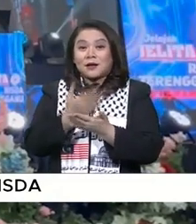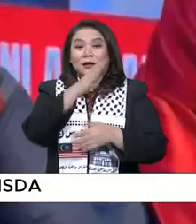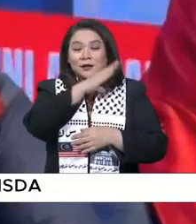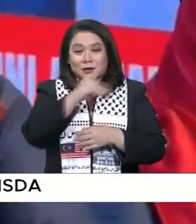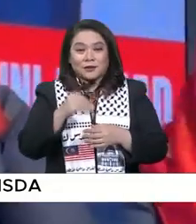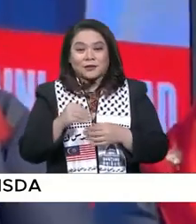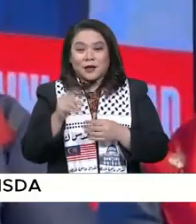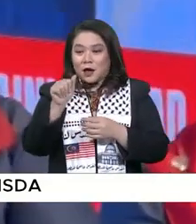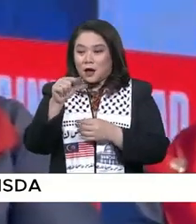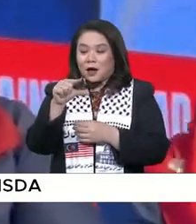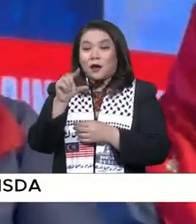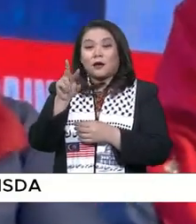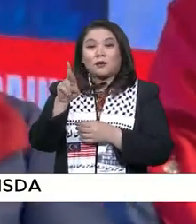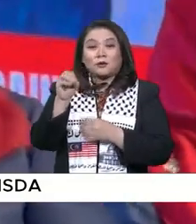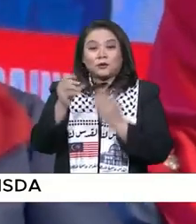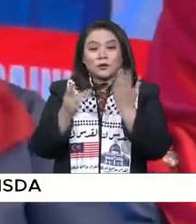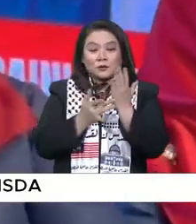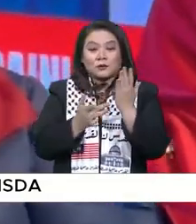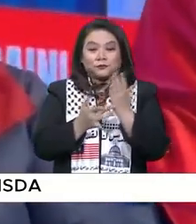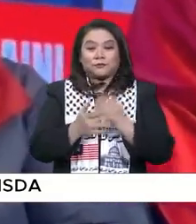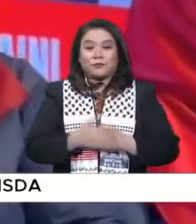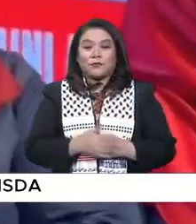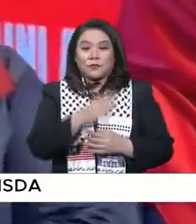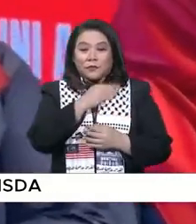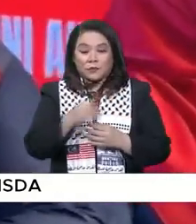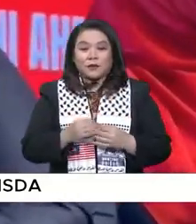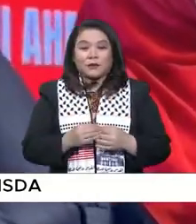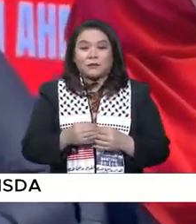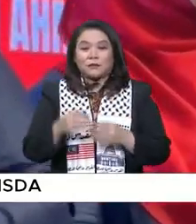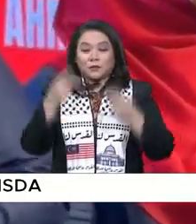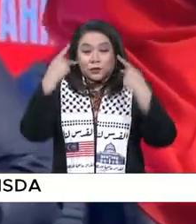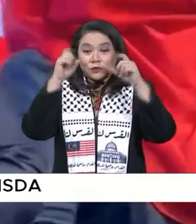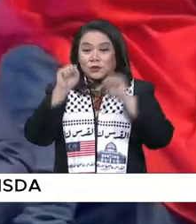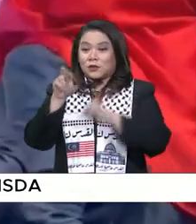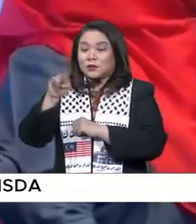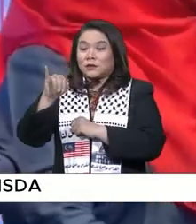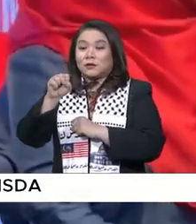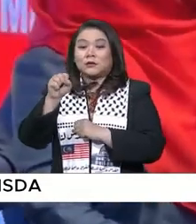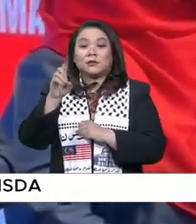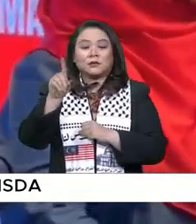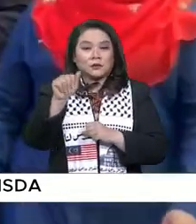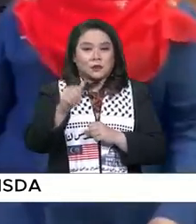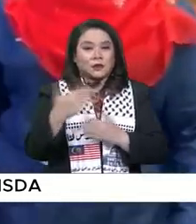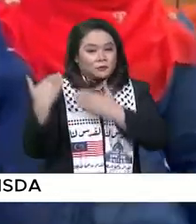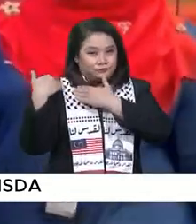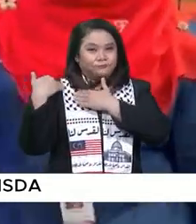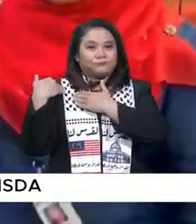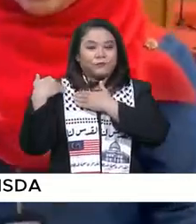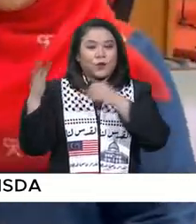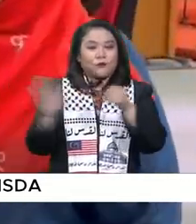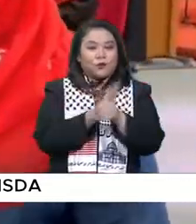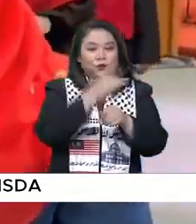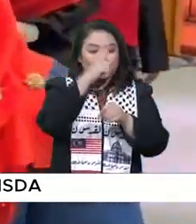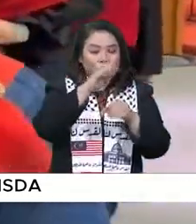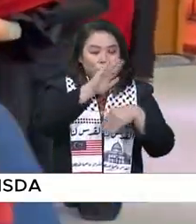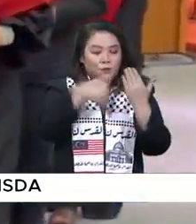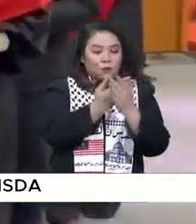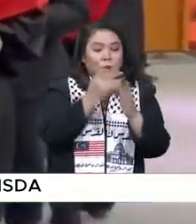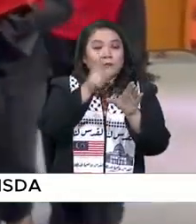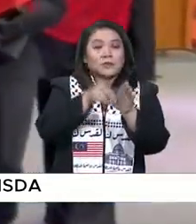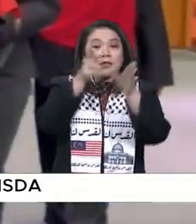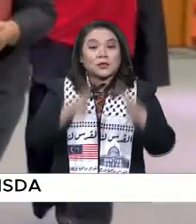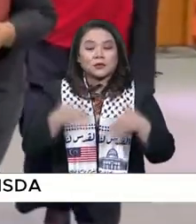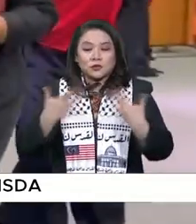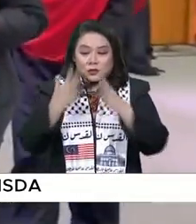agro. Pengerusi RISDA, Datuk Sri Noraidi Ahmad pula berkata, pihaknya akan menggalas tanggungjawab sepenuhnya kepada semua peserta yang